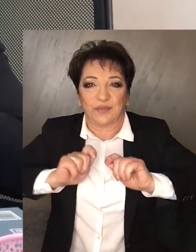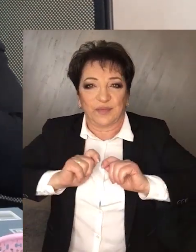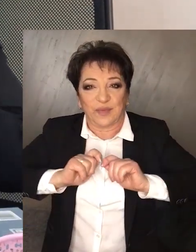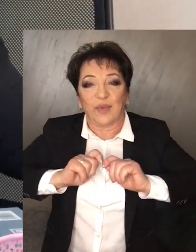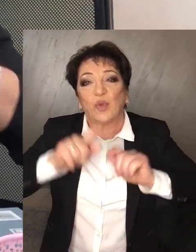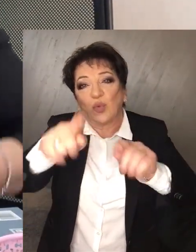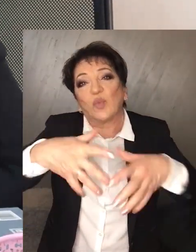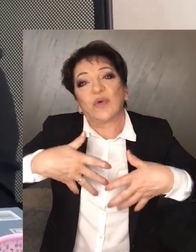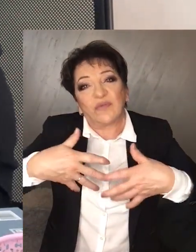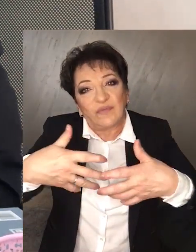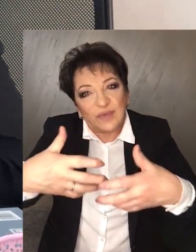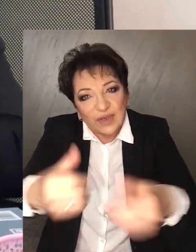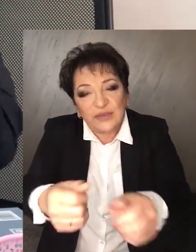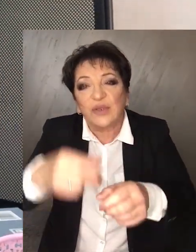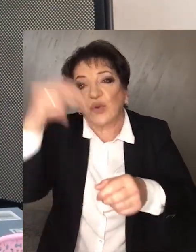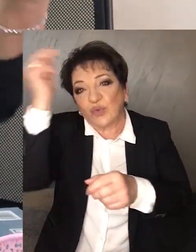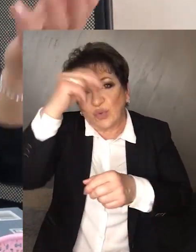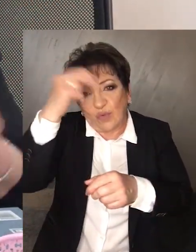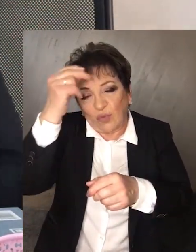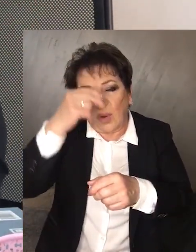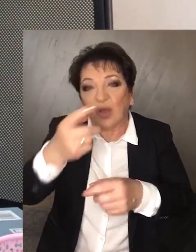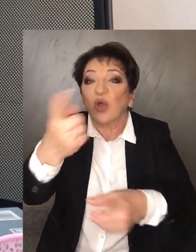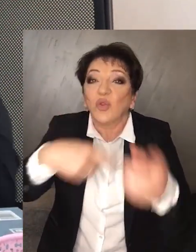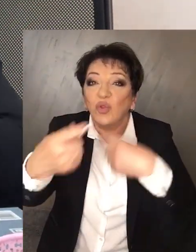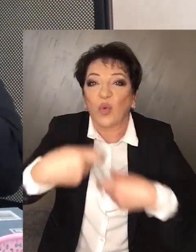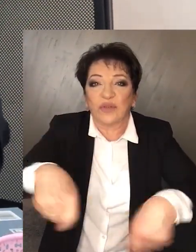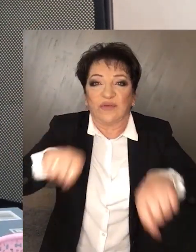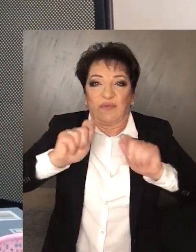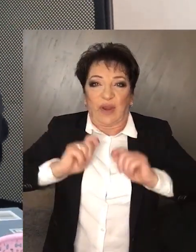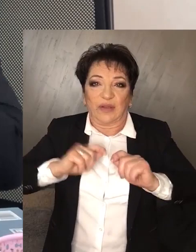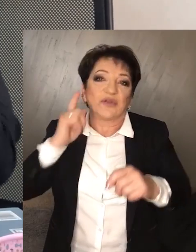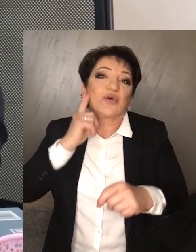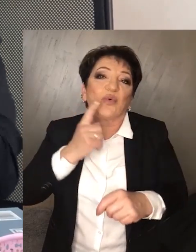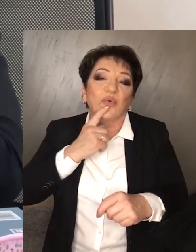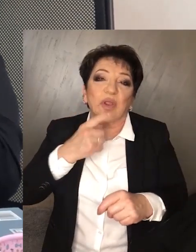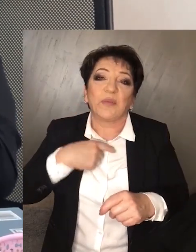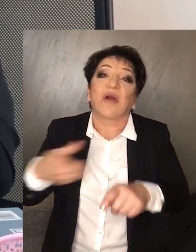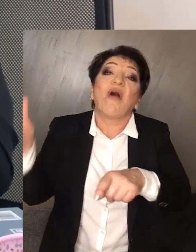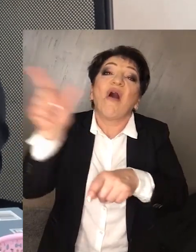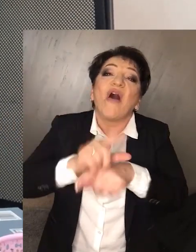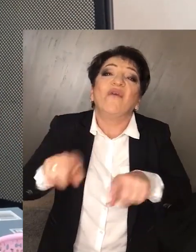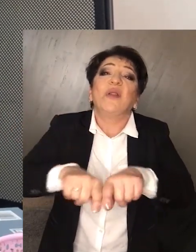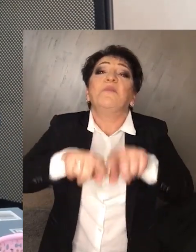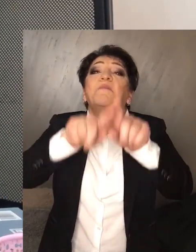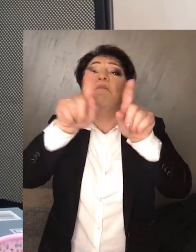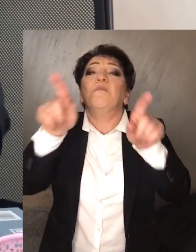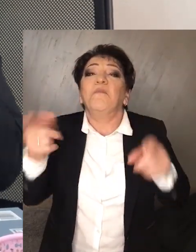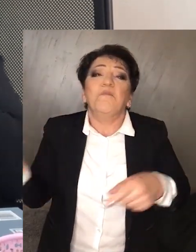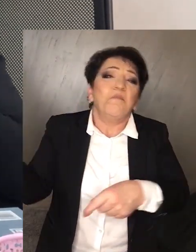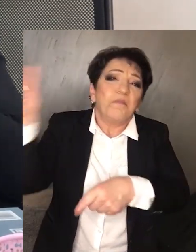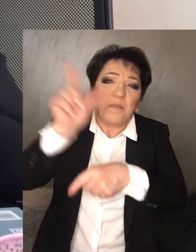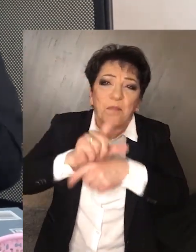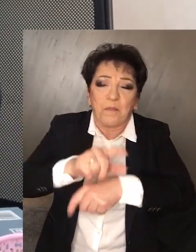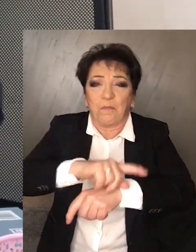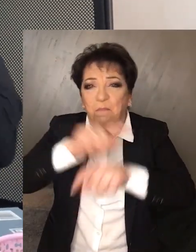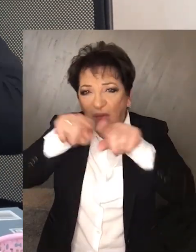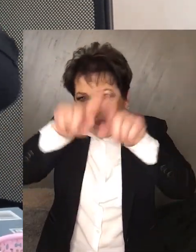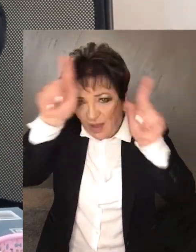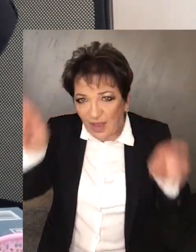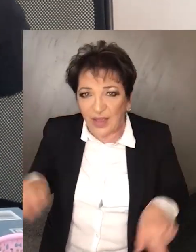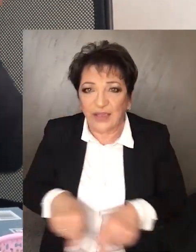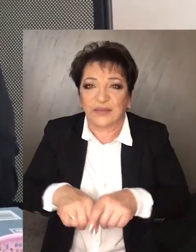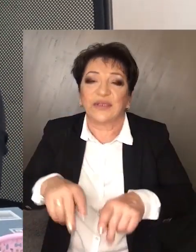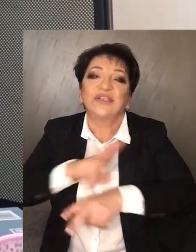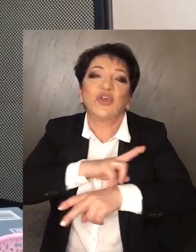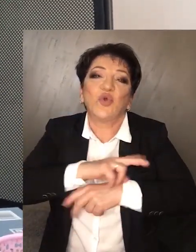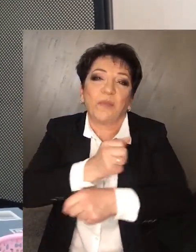է, այստեղ մի հատ մեծ սրտի, այս ամեն ինչը ձեզ ենք տալիս, ընդունեք, վերցրեք, սովորեք, նորից վերադարձրեք մեզ, մենք